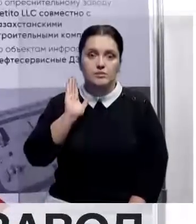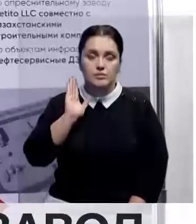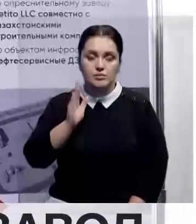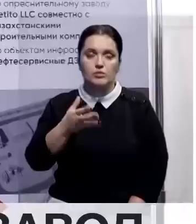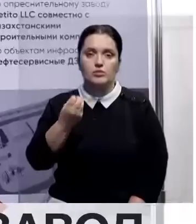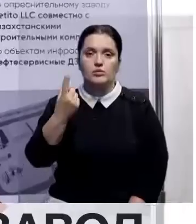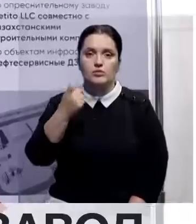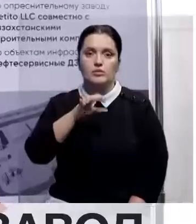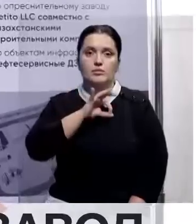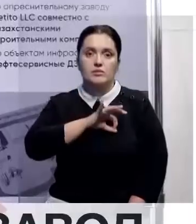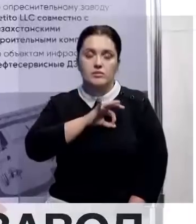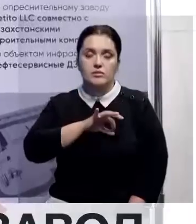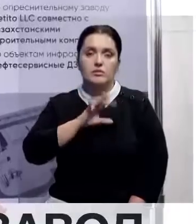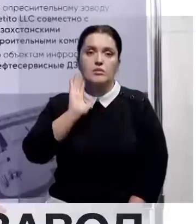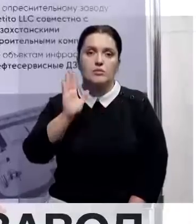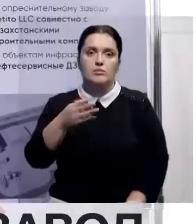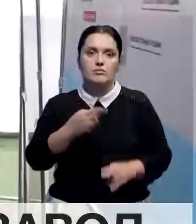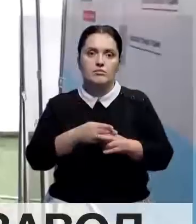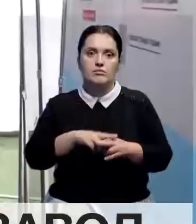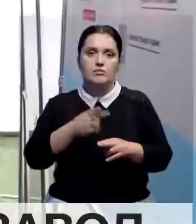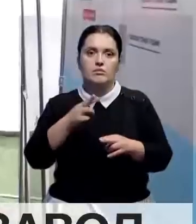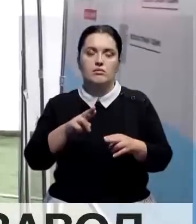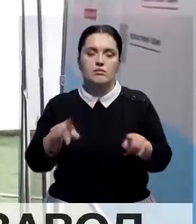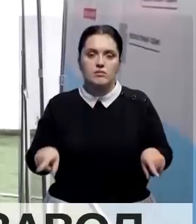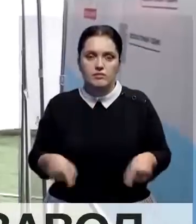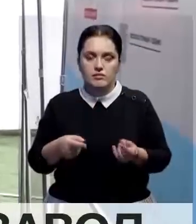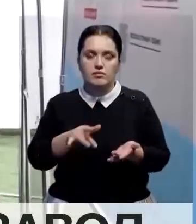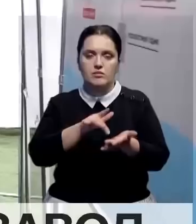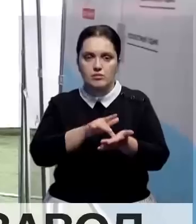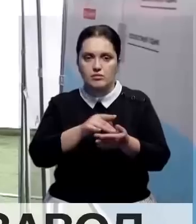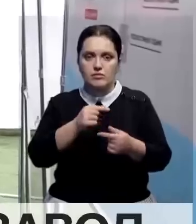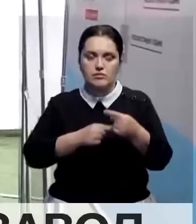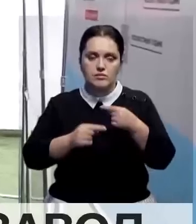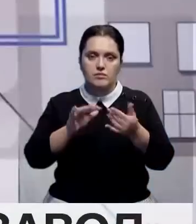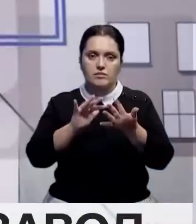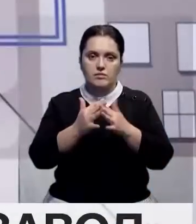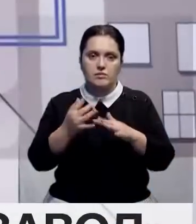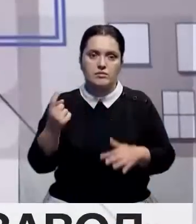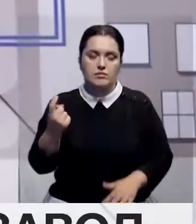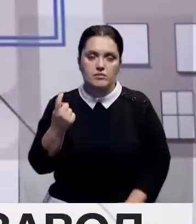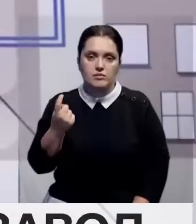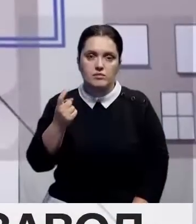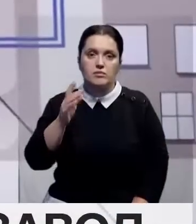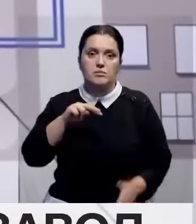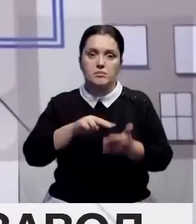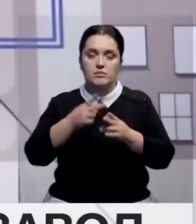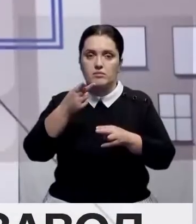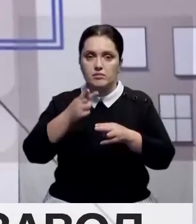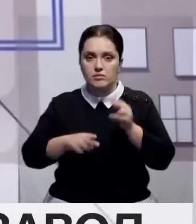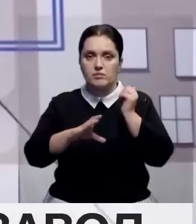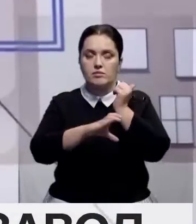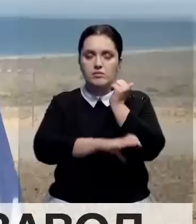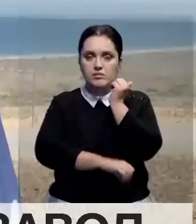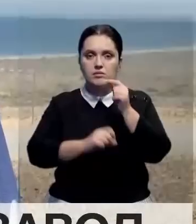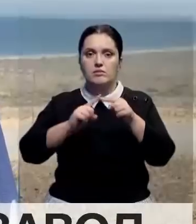эксплуатации предприятия. Проект окажет мультипликативный эффект на развитие туризма, предпринимательства и сельского хозяйства. Работы планируют завершить к концу следующего